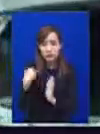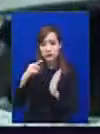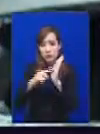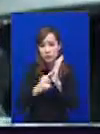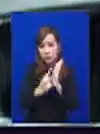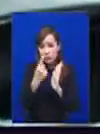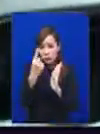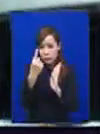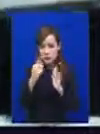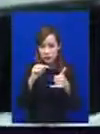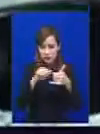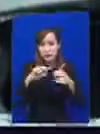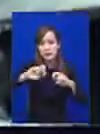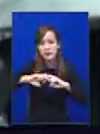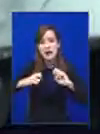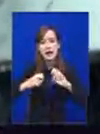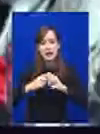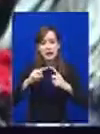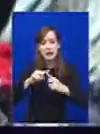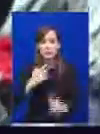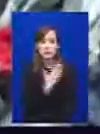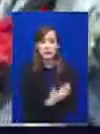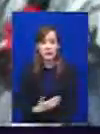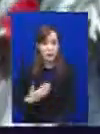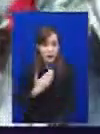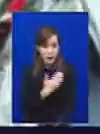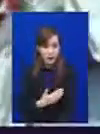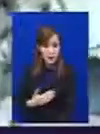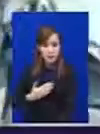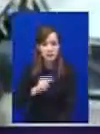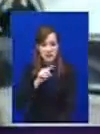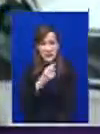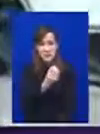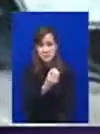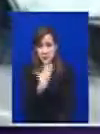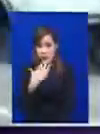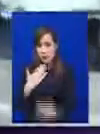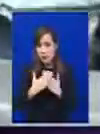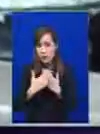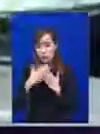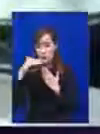มต้นของตัวก่อปัญหาด้านสุขภาพที่ไม่มีสัญญาณบอกล่วงหน้า